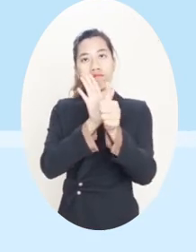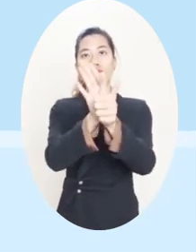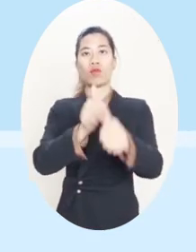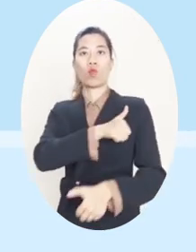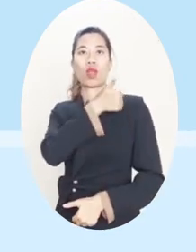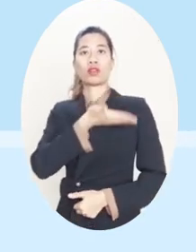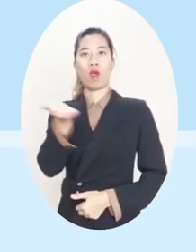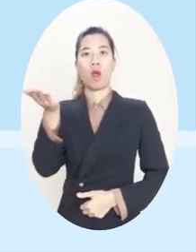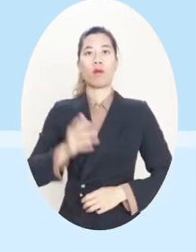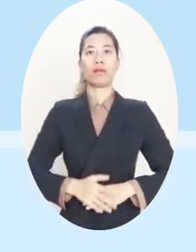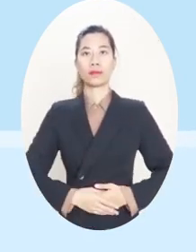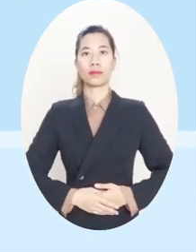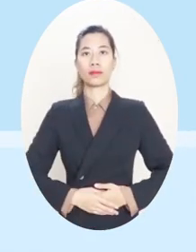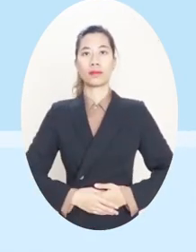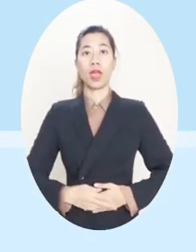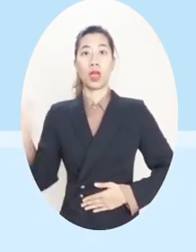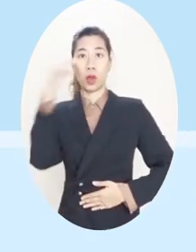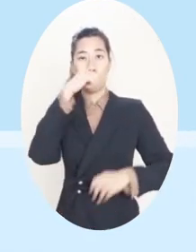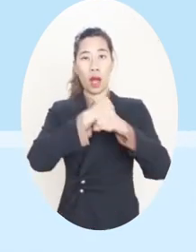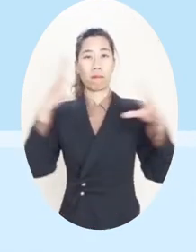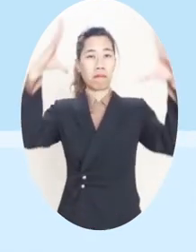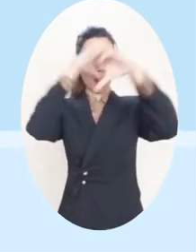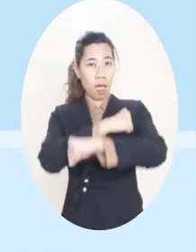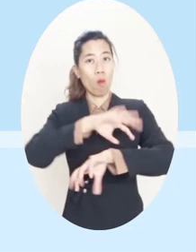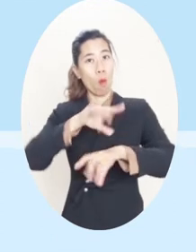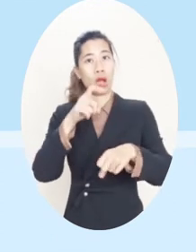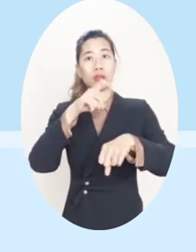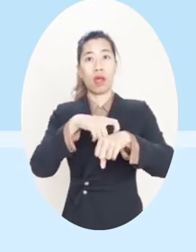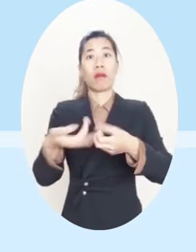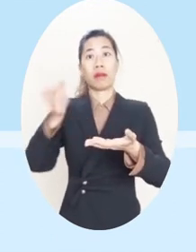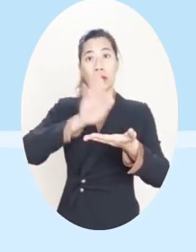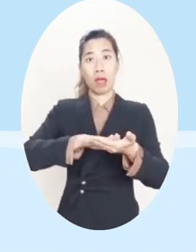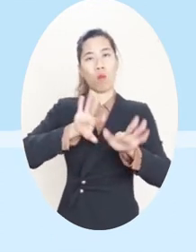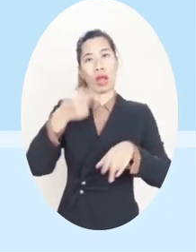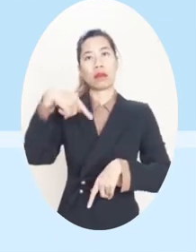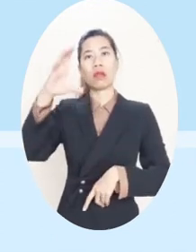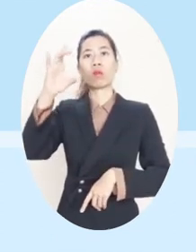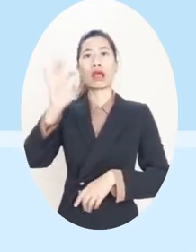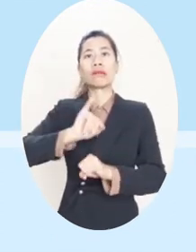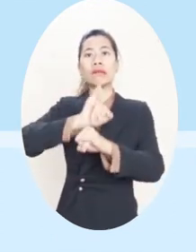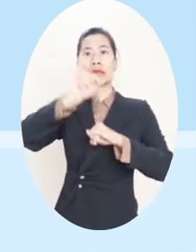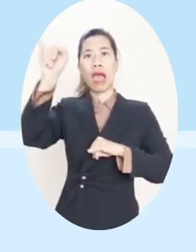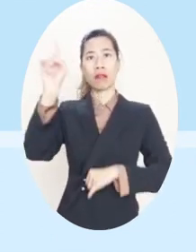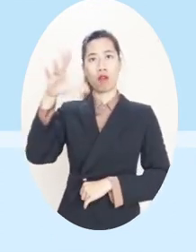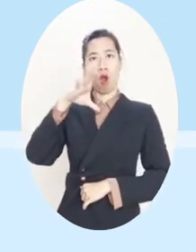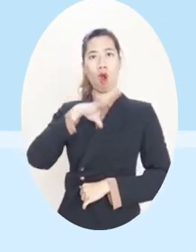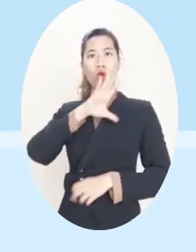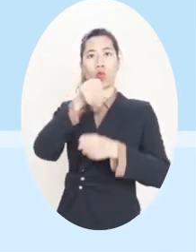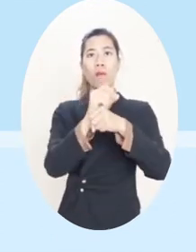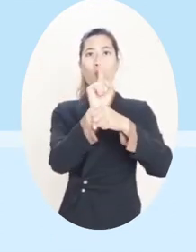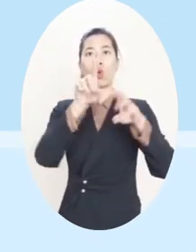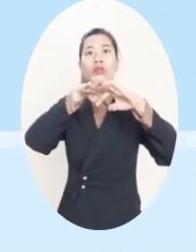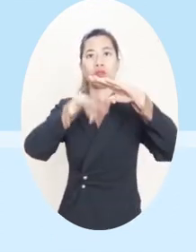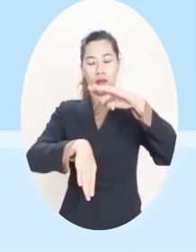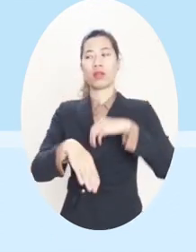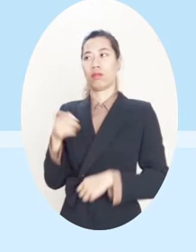Trừ trường hợp được người lao động đồng ý, người sử dụng lao động không được sử dụng người lao động làm việc ban đêm, làm thêm giờ và đi công tác xa trong trường